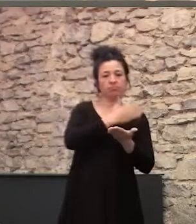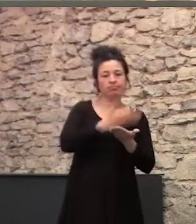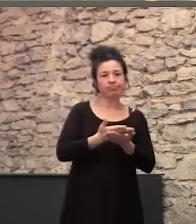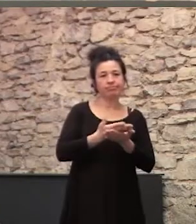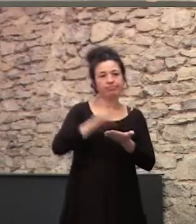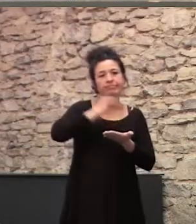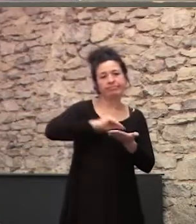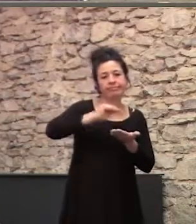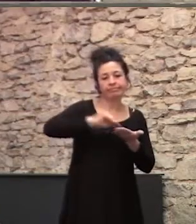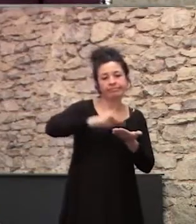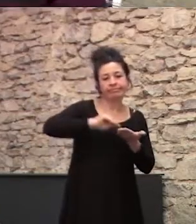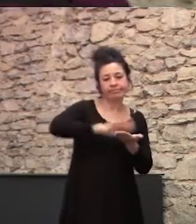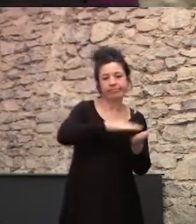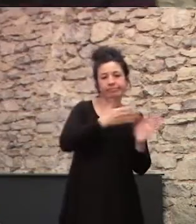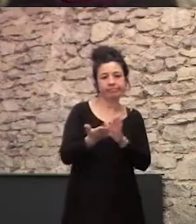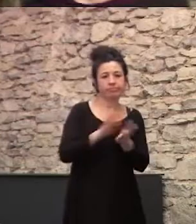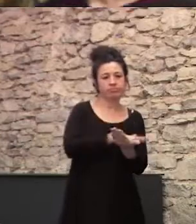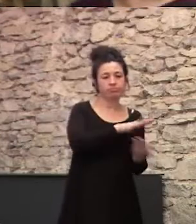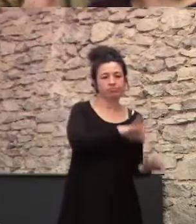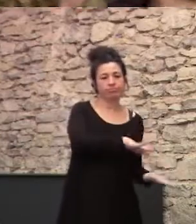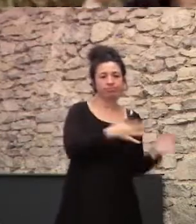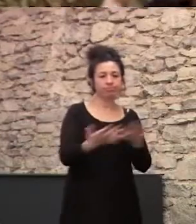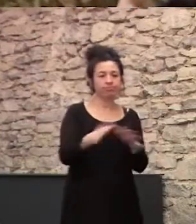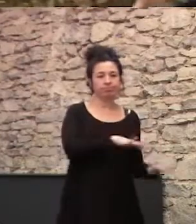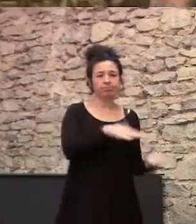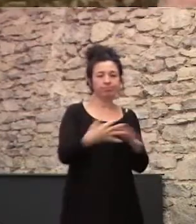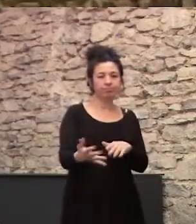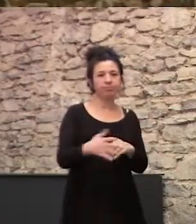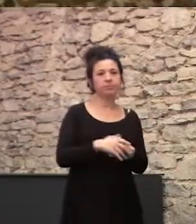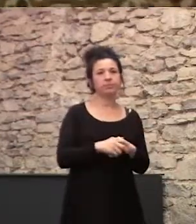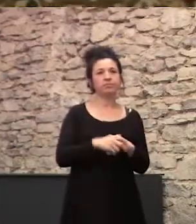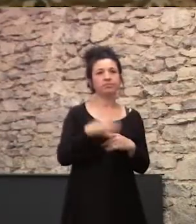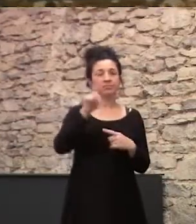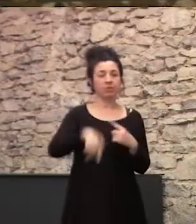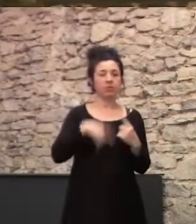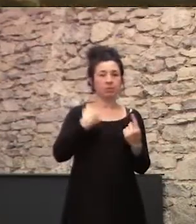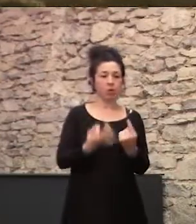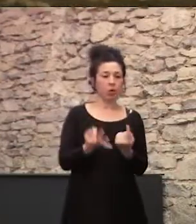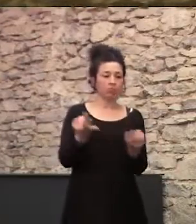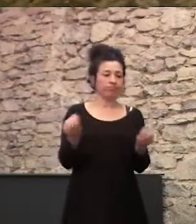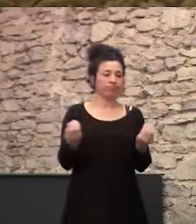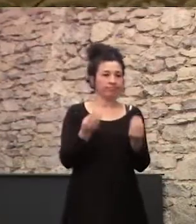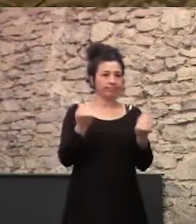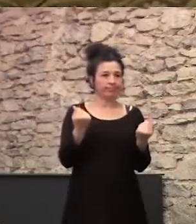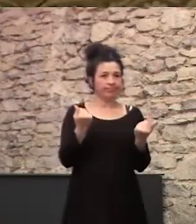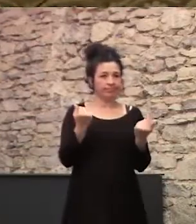txipa jarreta baldin badaukazu, ba, baina, bueno, kidezak esun bezala baita ere